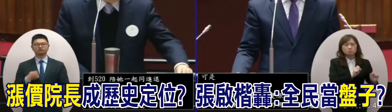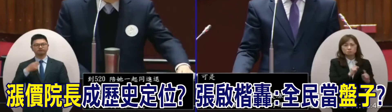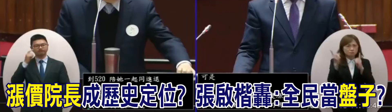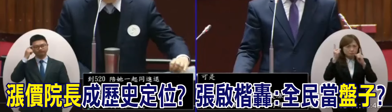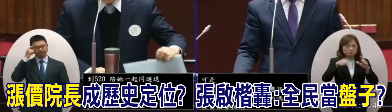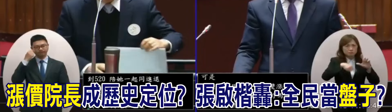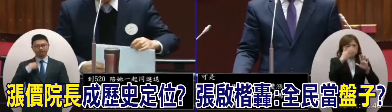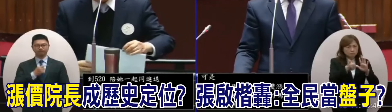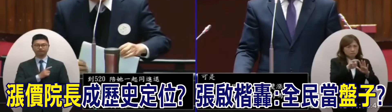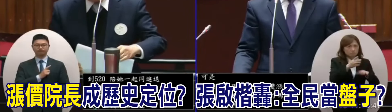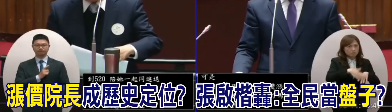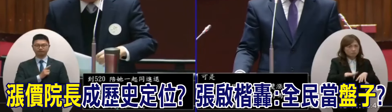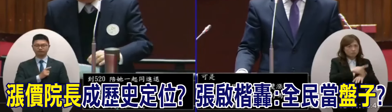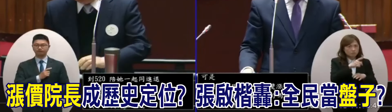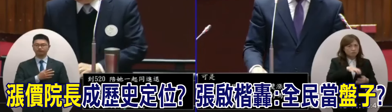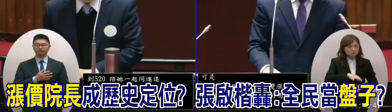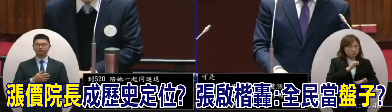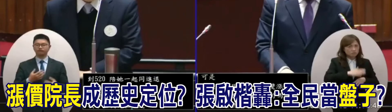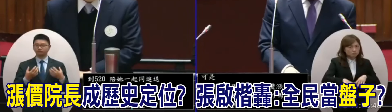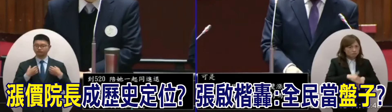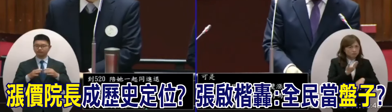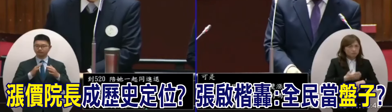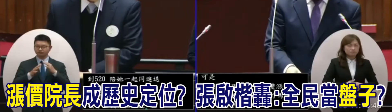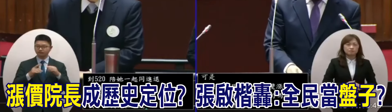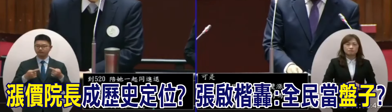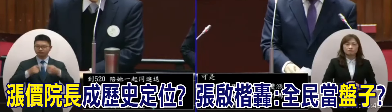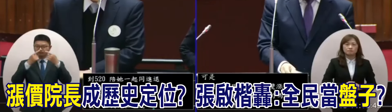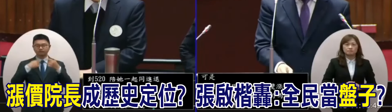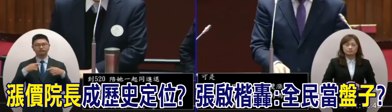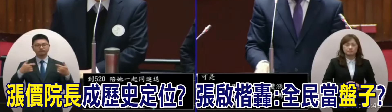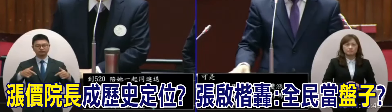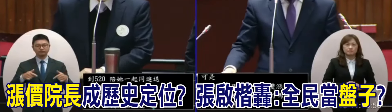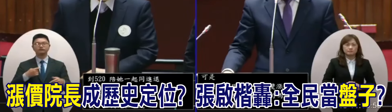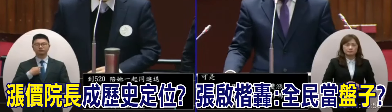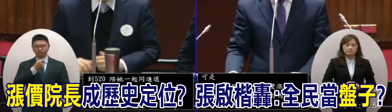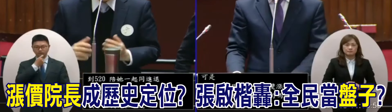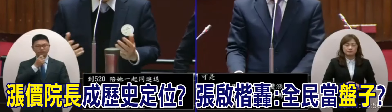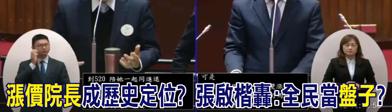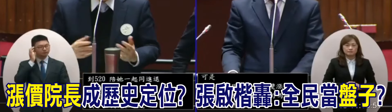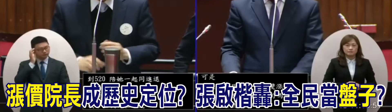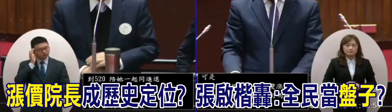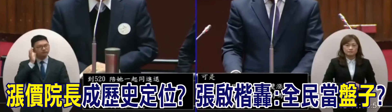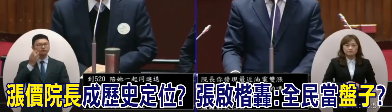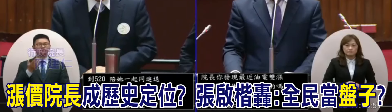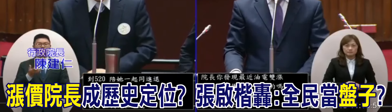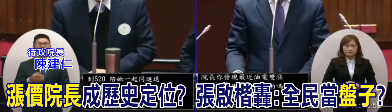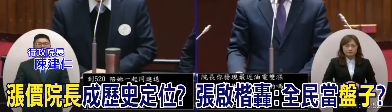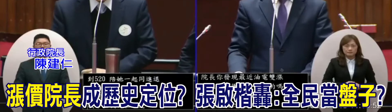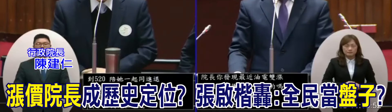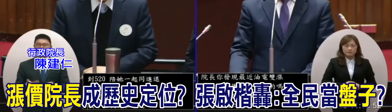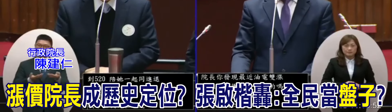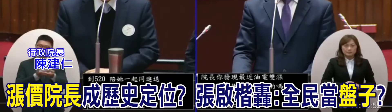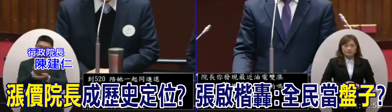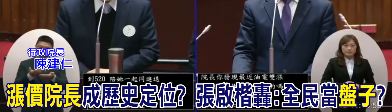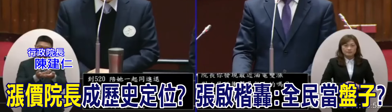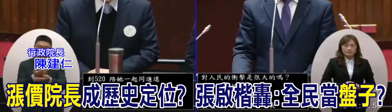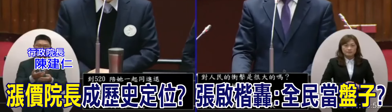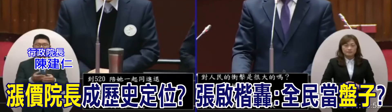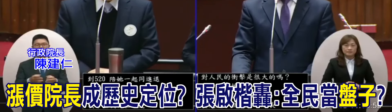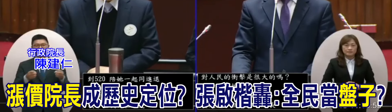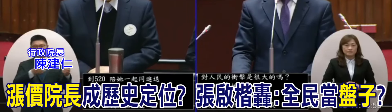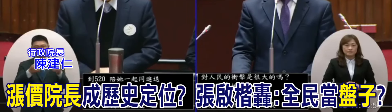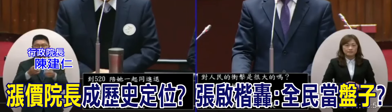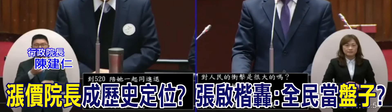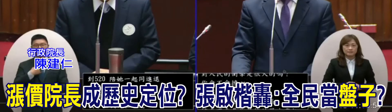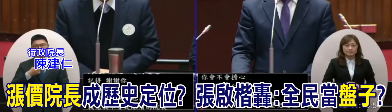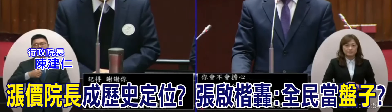我不会是涨价的院长，我一向是愿意倾听，愿意来沟通，愿意协调。